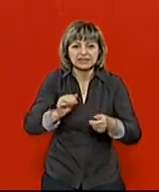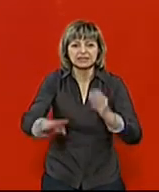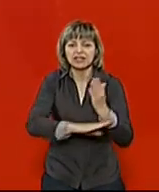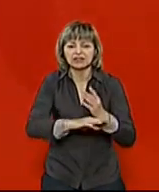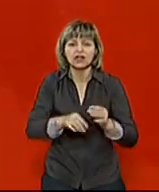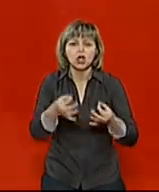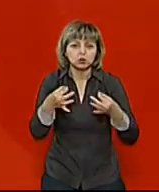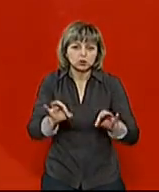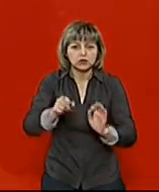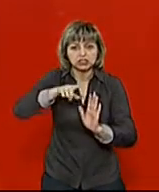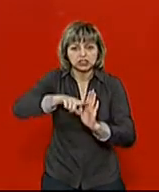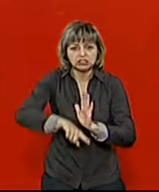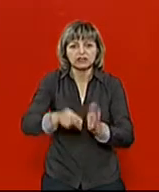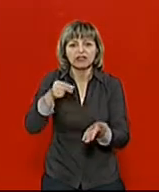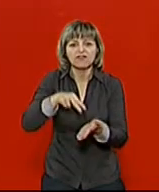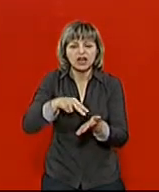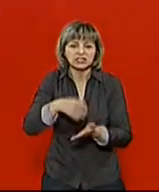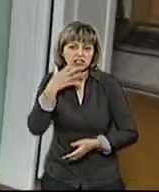вартість гарячої води для населення.